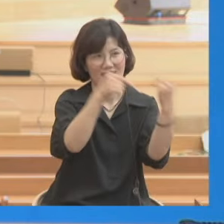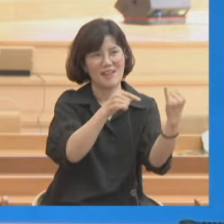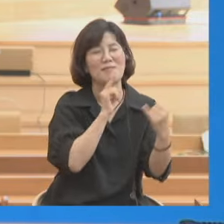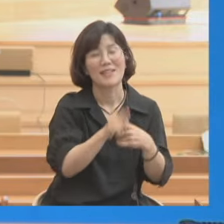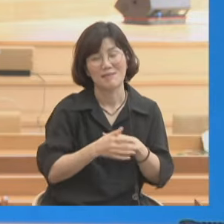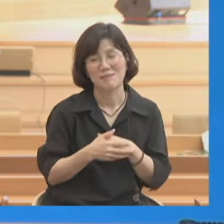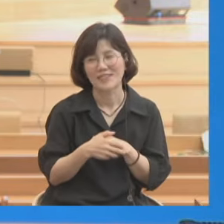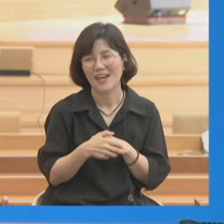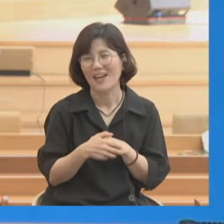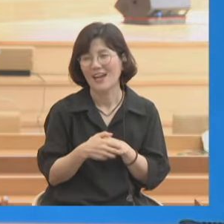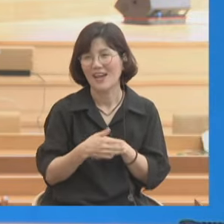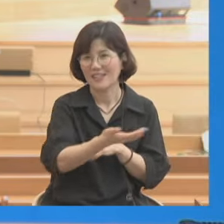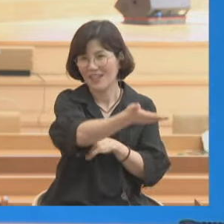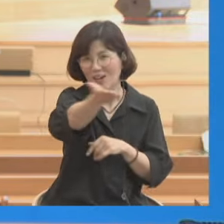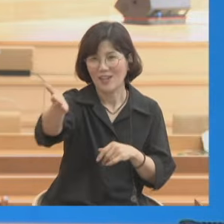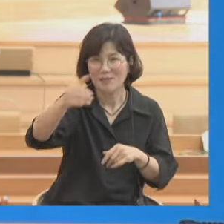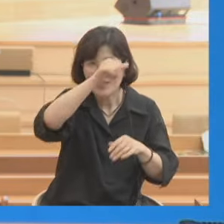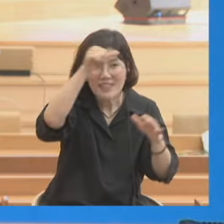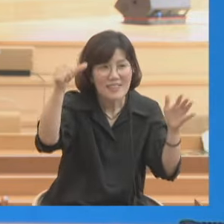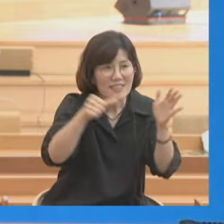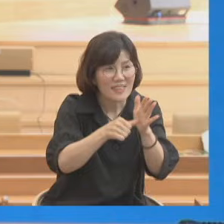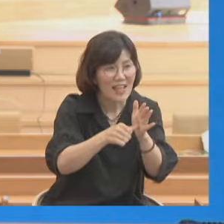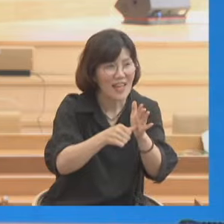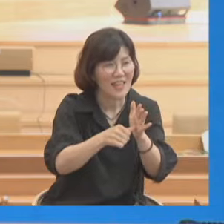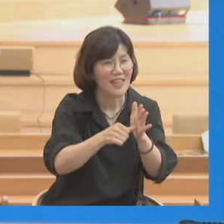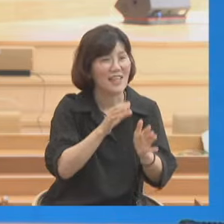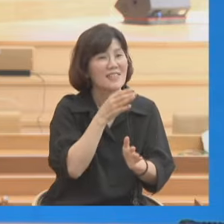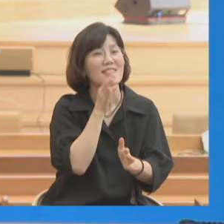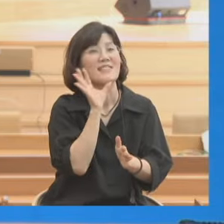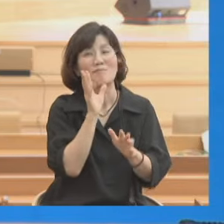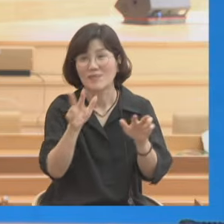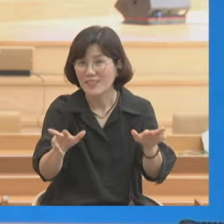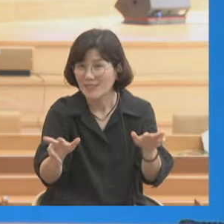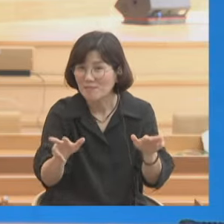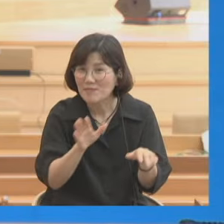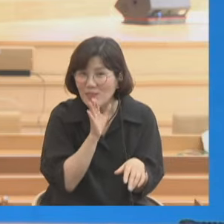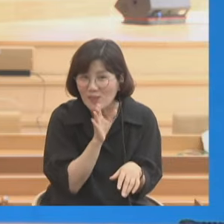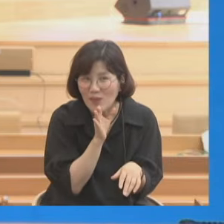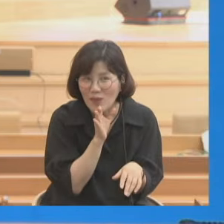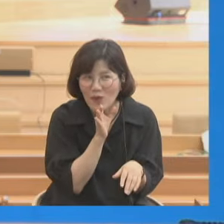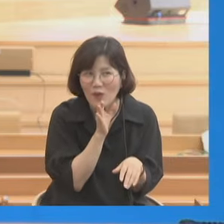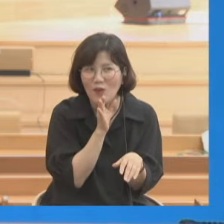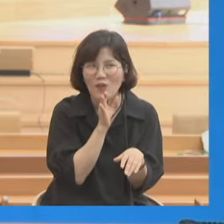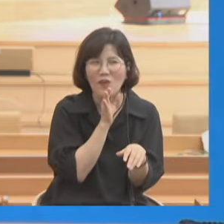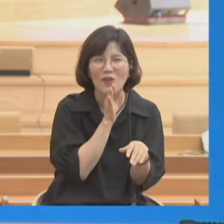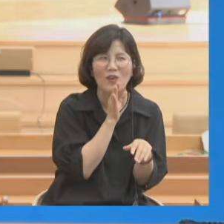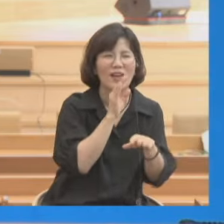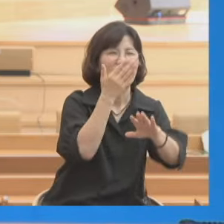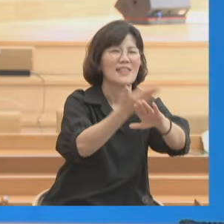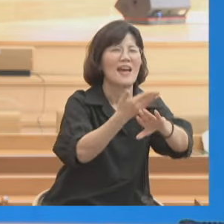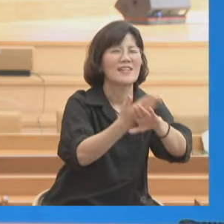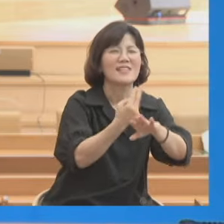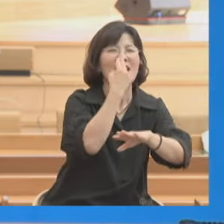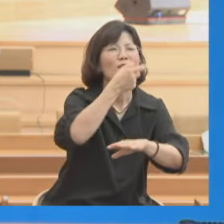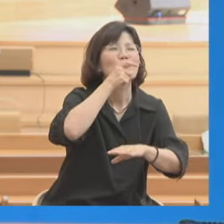아멘. 여러분 생에 인생의 오후를 맞이하셨습니까? 다른 생수를